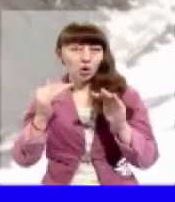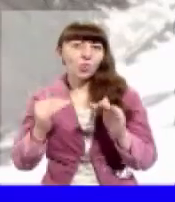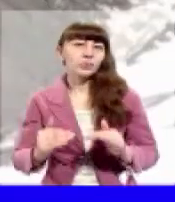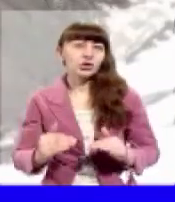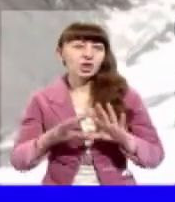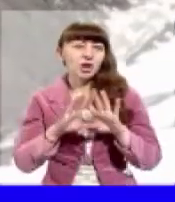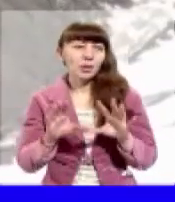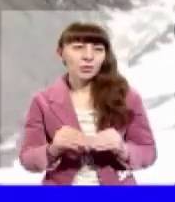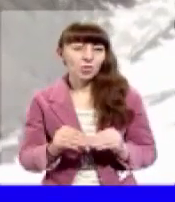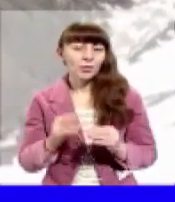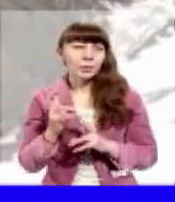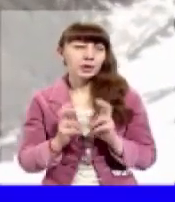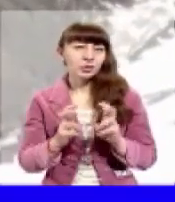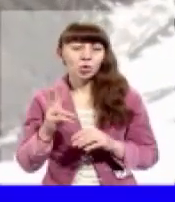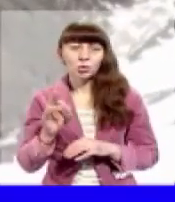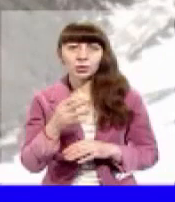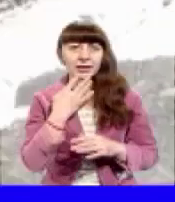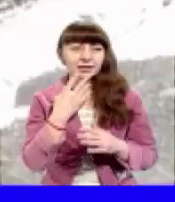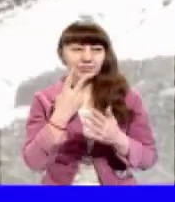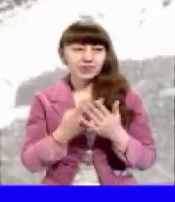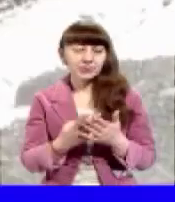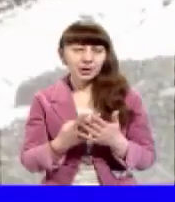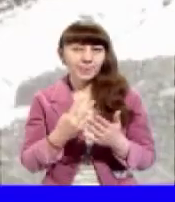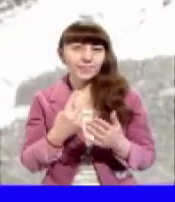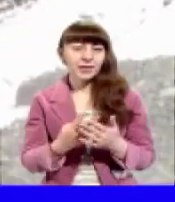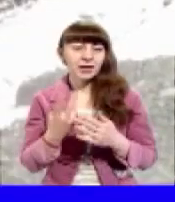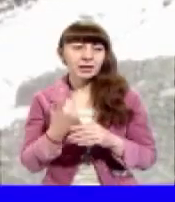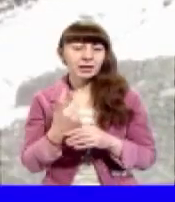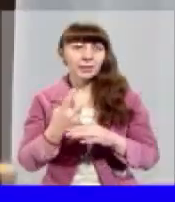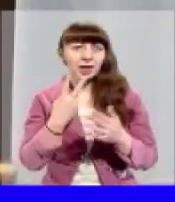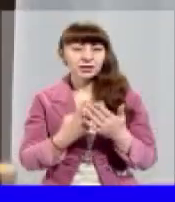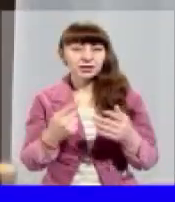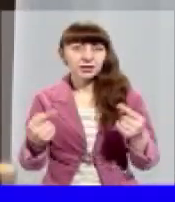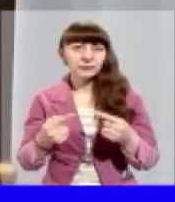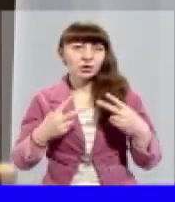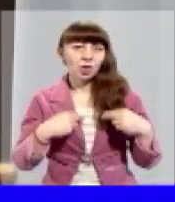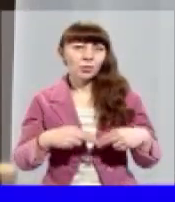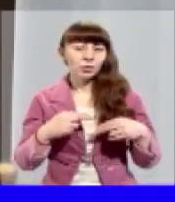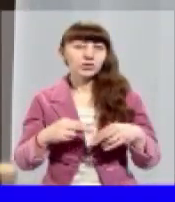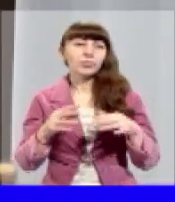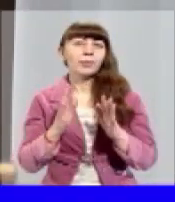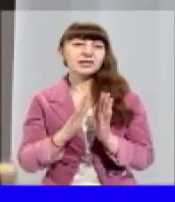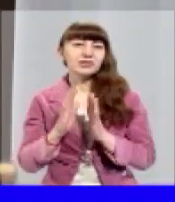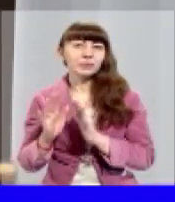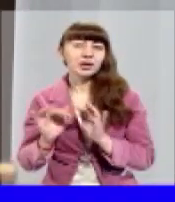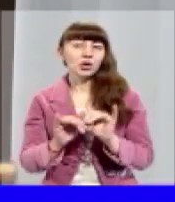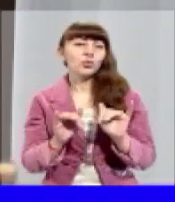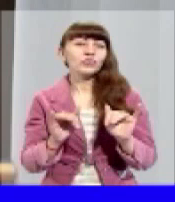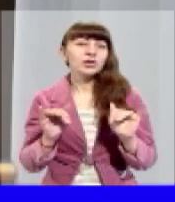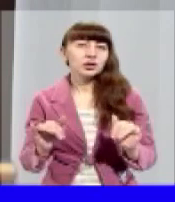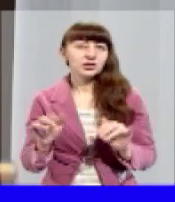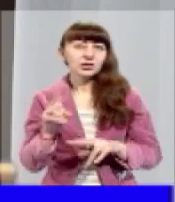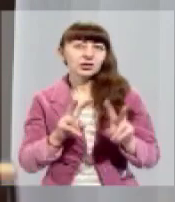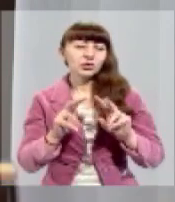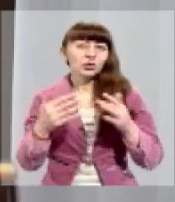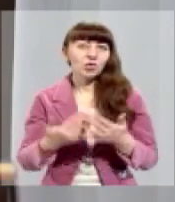тиісті жұмыстар біртіндеп жалғасып келеді. Шикізат өнімдерін өткізудің жаңа нарықтары іздестірілуде. 2023 жылының қорытындысы бойынша